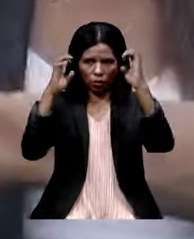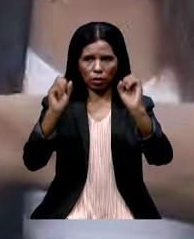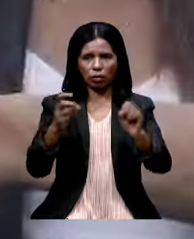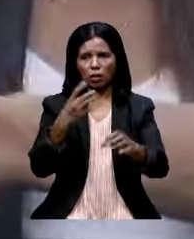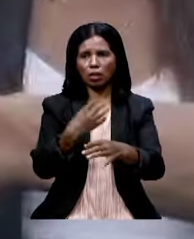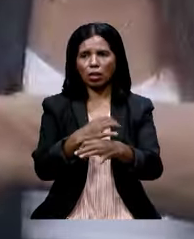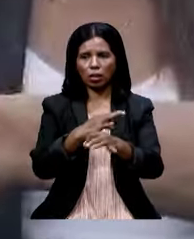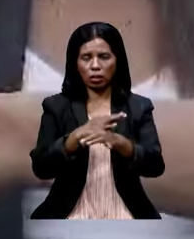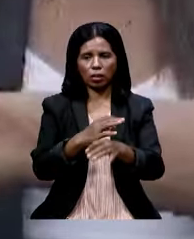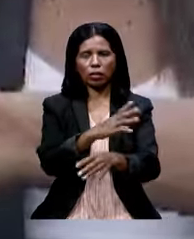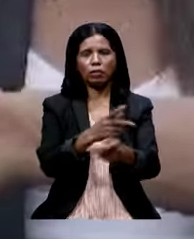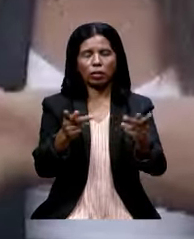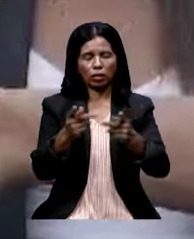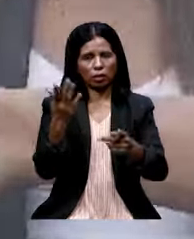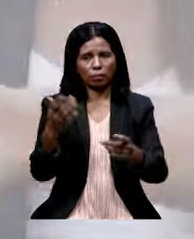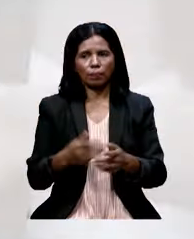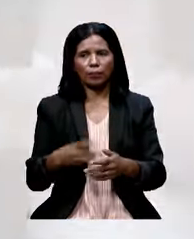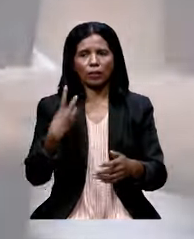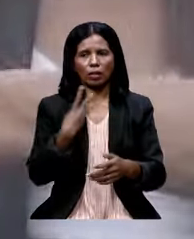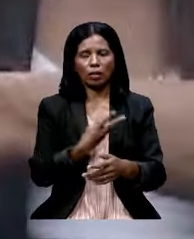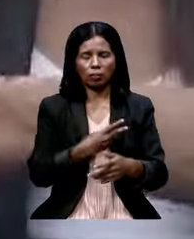Tuhadia Moro Proteção. Ami, Ihané,